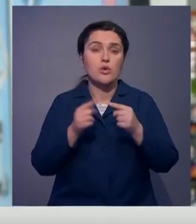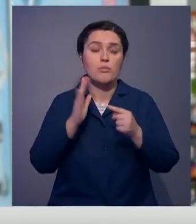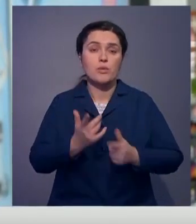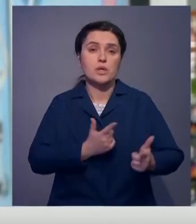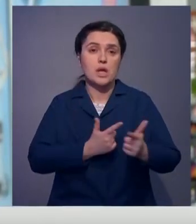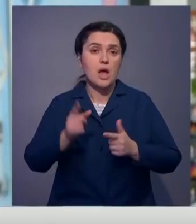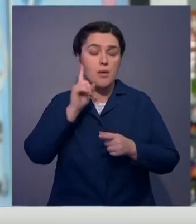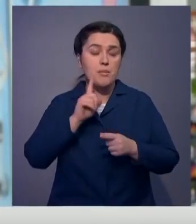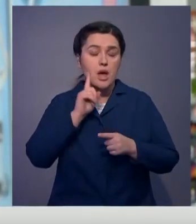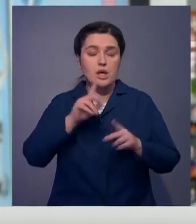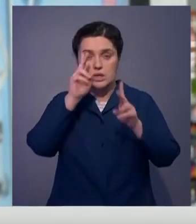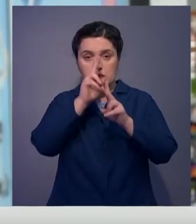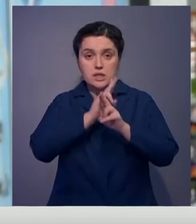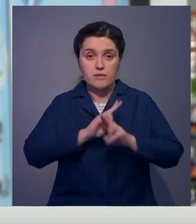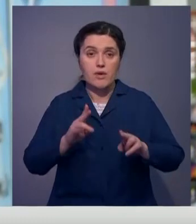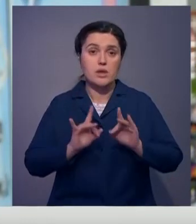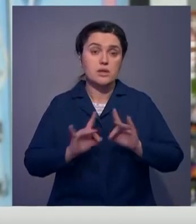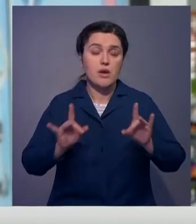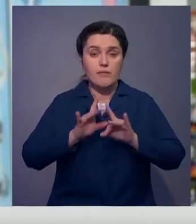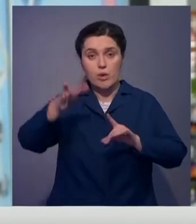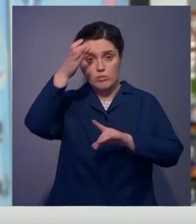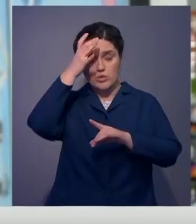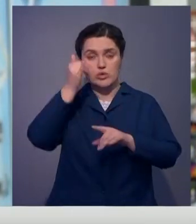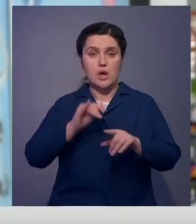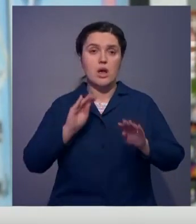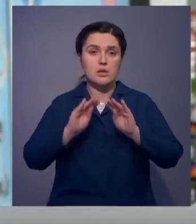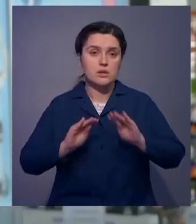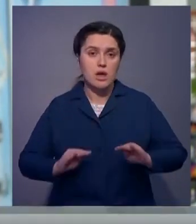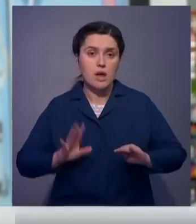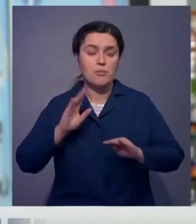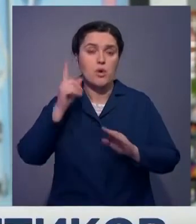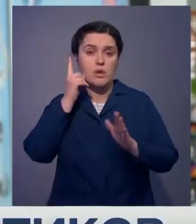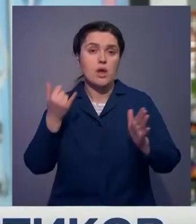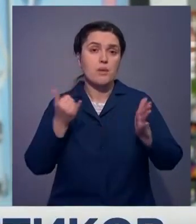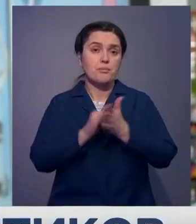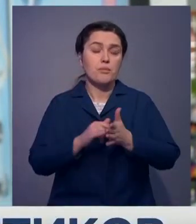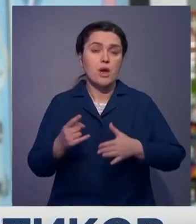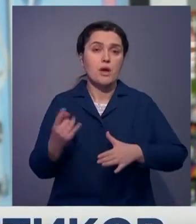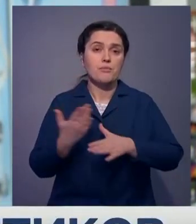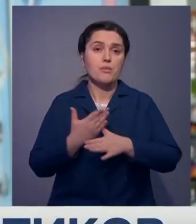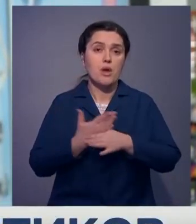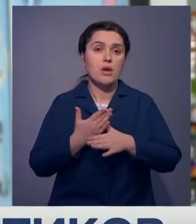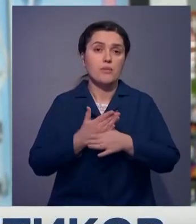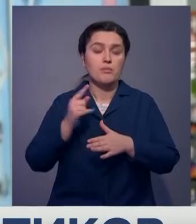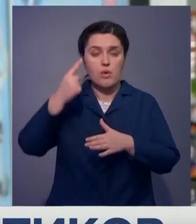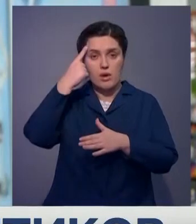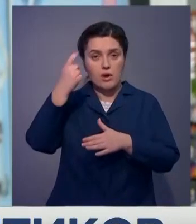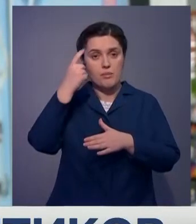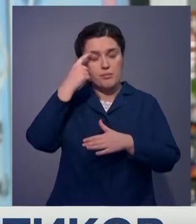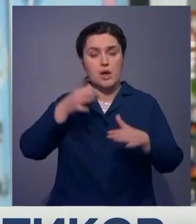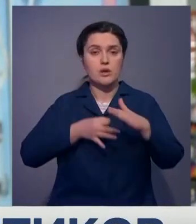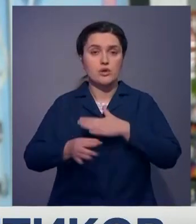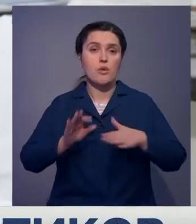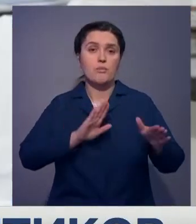в продаже, неизвестно. По словам ученых, сейчас они дорабатывают мобильное приложение, с помощью которого на смартфон будут приходить отчеты